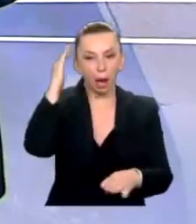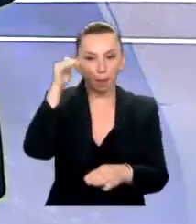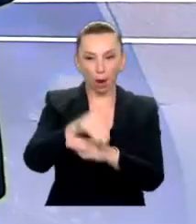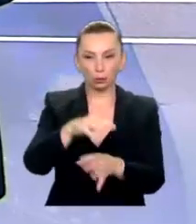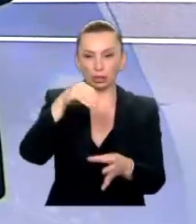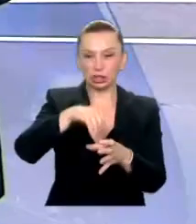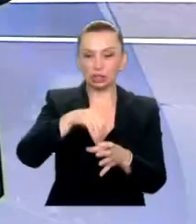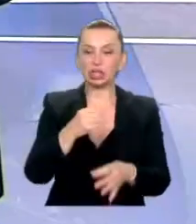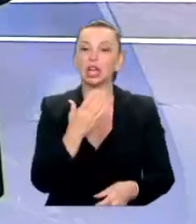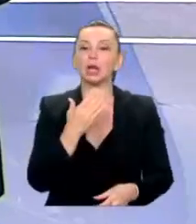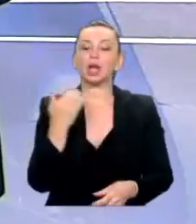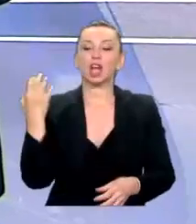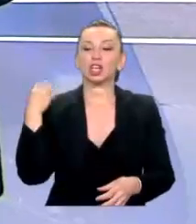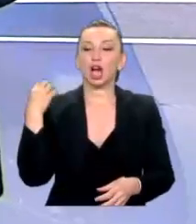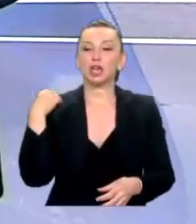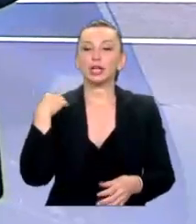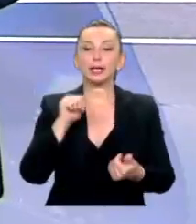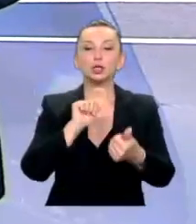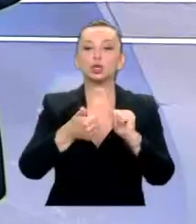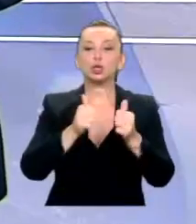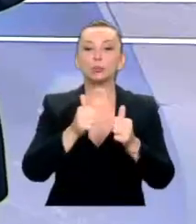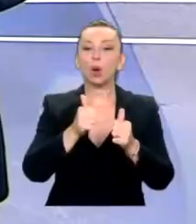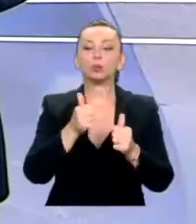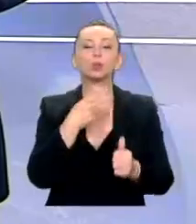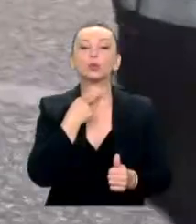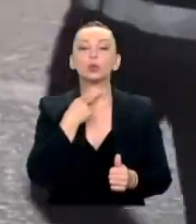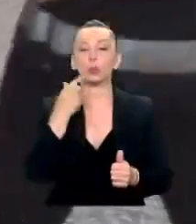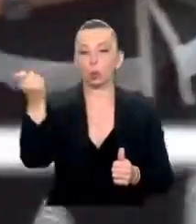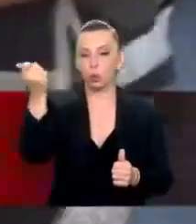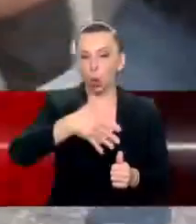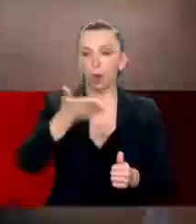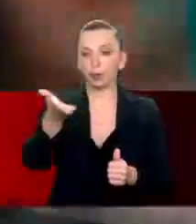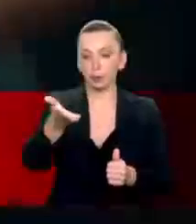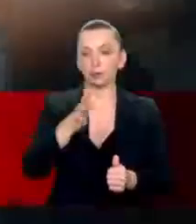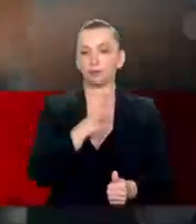arasında Karşıyaka Spor Kulübü'nün yöneticileri de var.